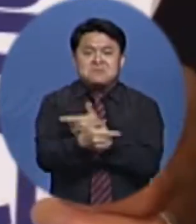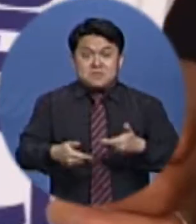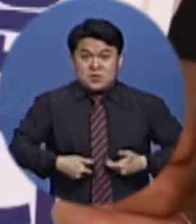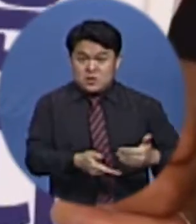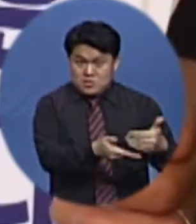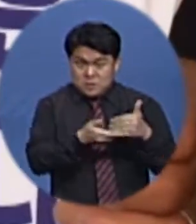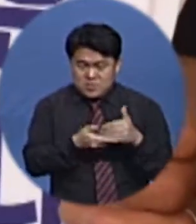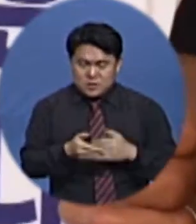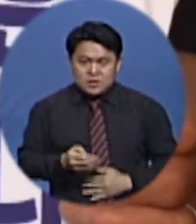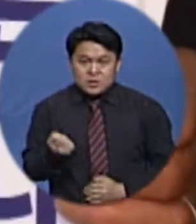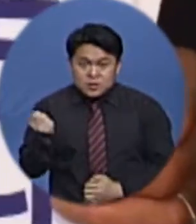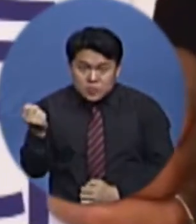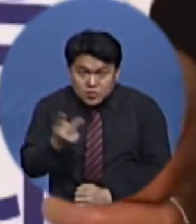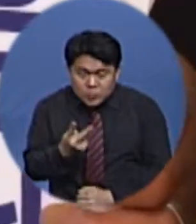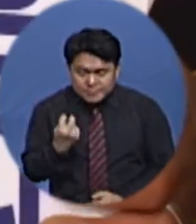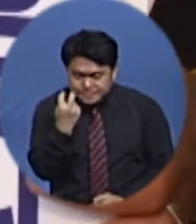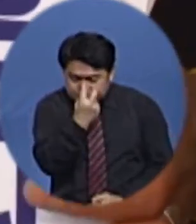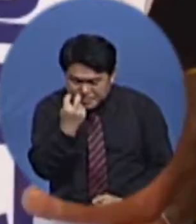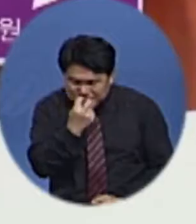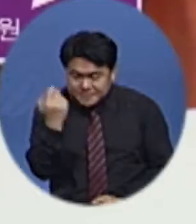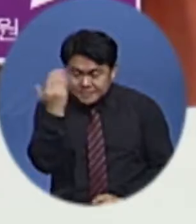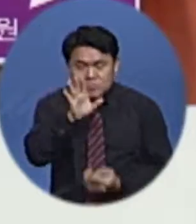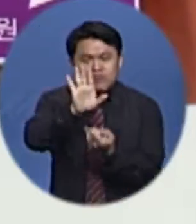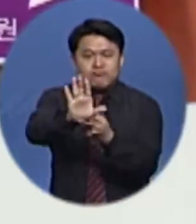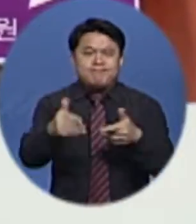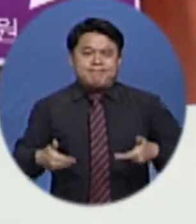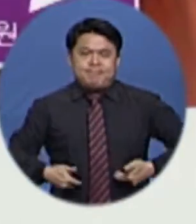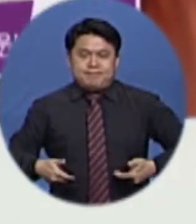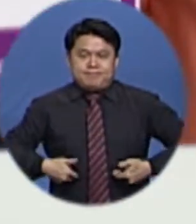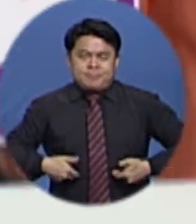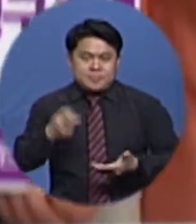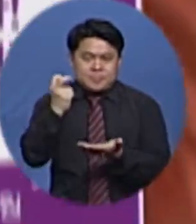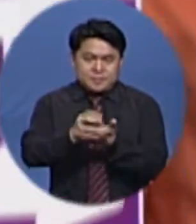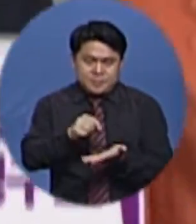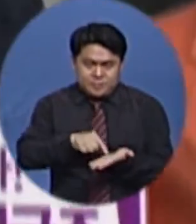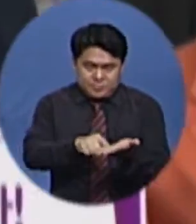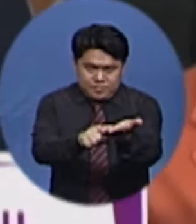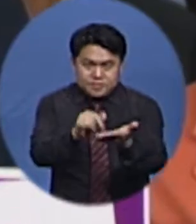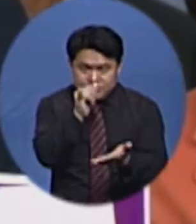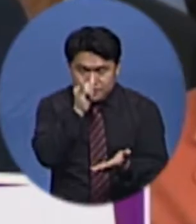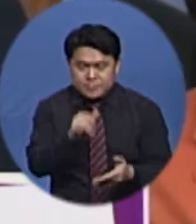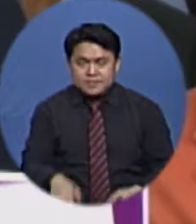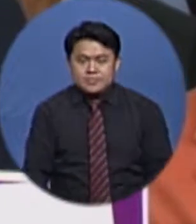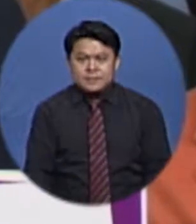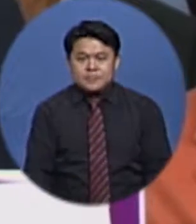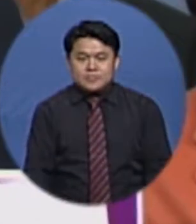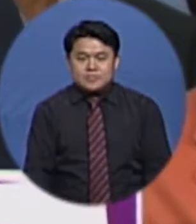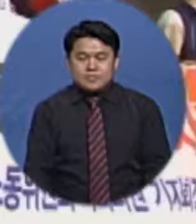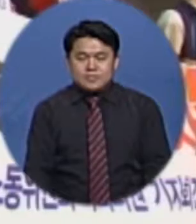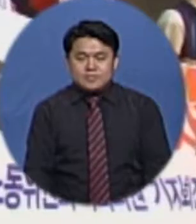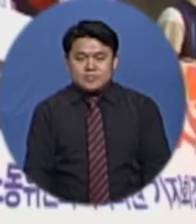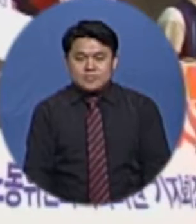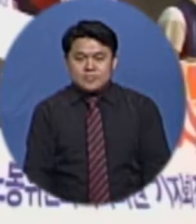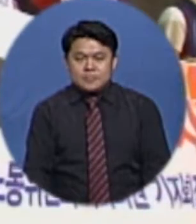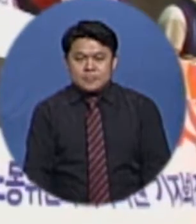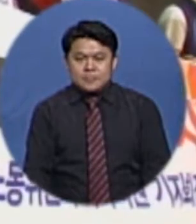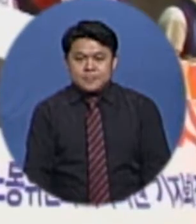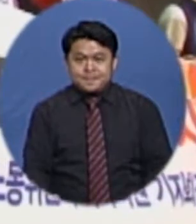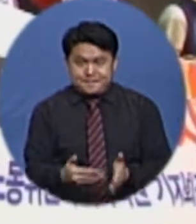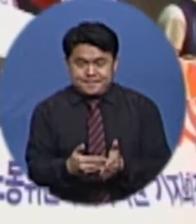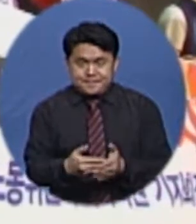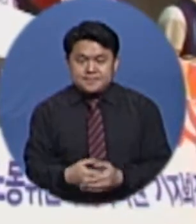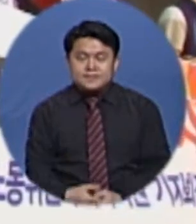요구와 더불어 심의 과정을 투명하게 공개해야 한다는 법안이 잇따라 발의되기도 했습니다. 복지TV